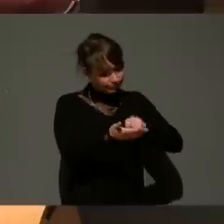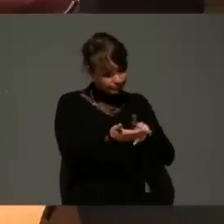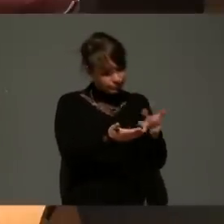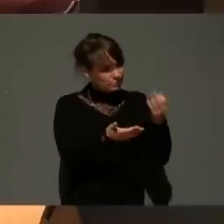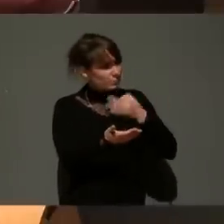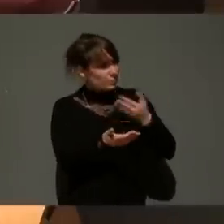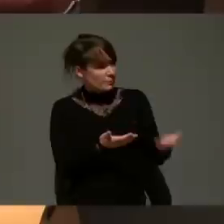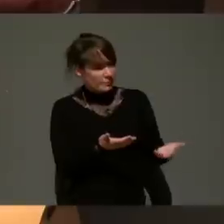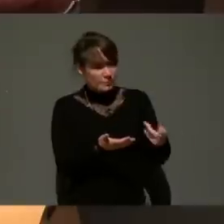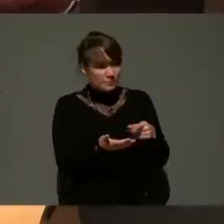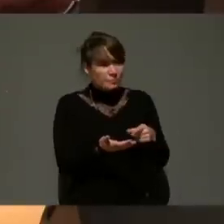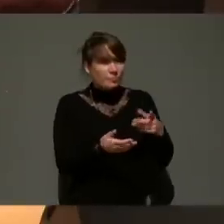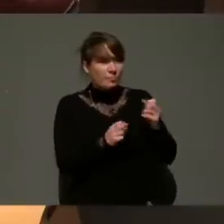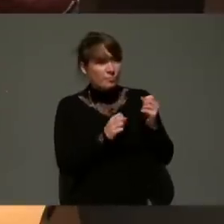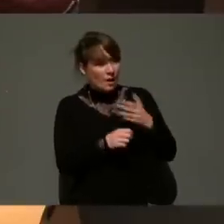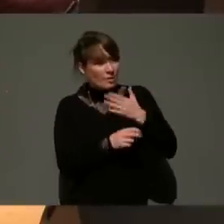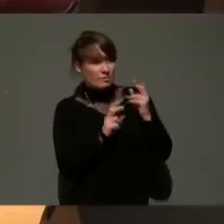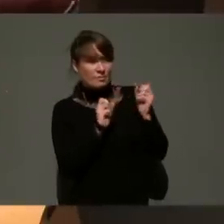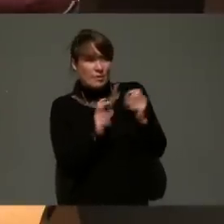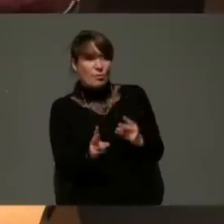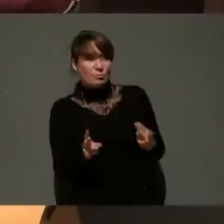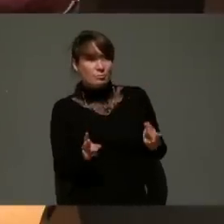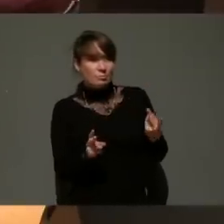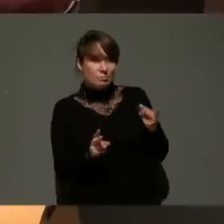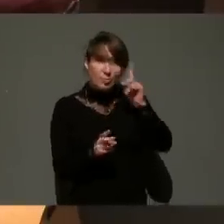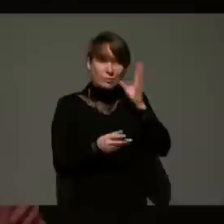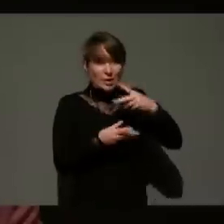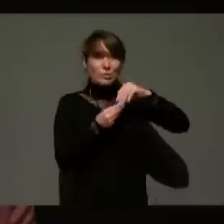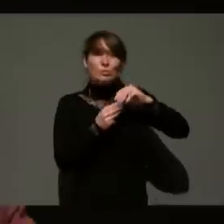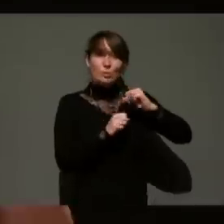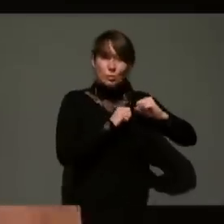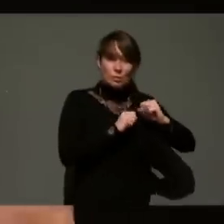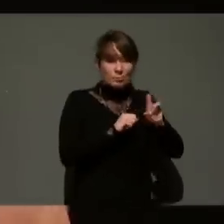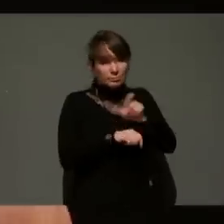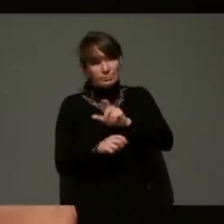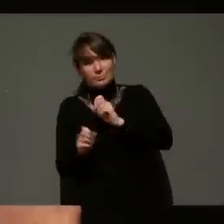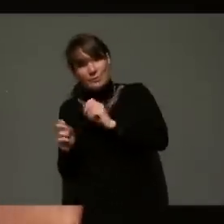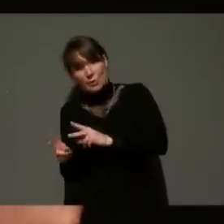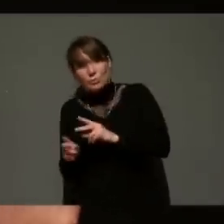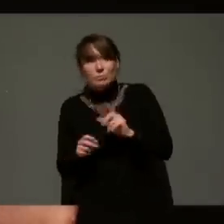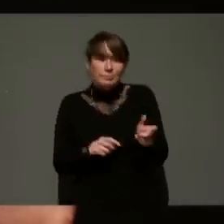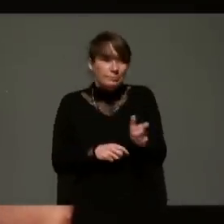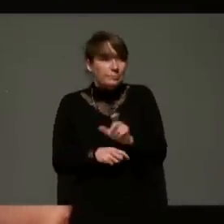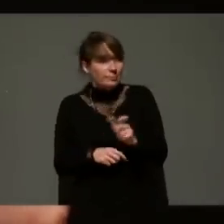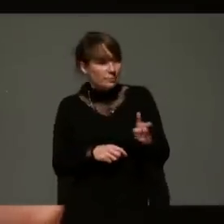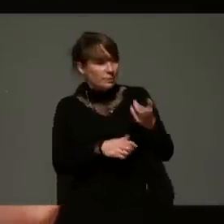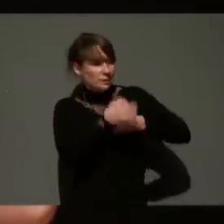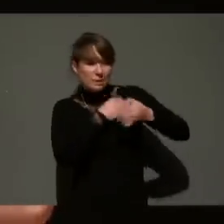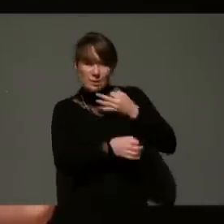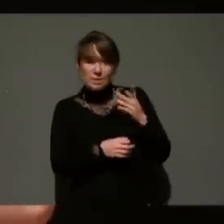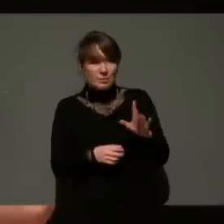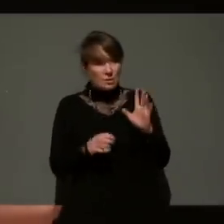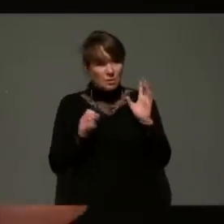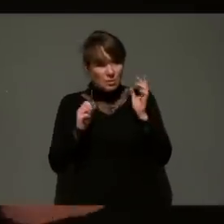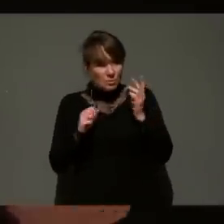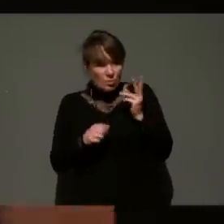faire du vélo grâce au vélo donc que vous avez ajouté à cette course à pied. Vous dites que vous avez gagné en